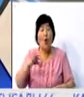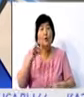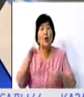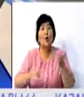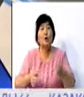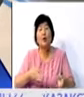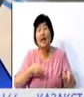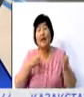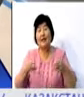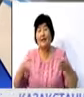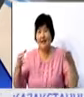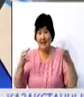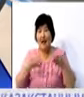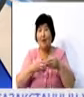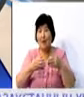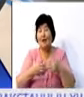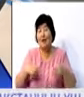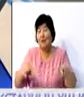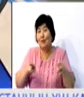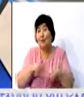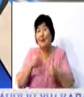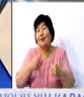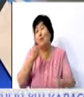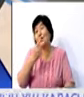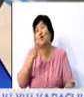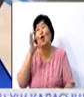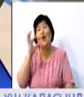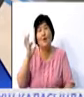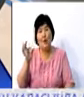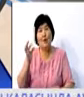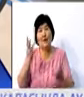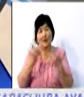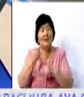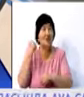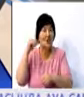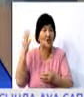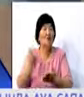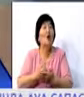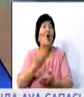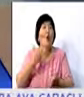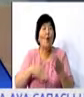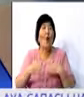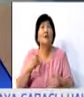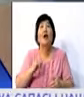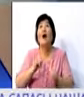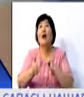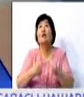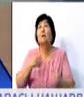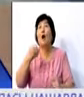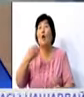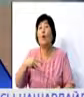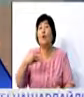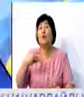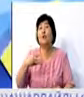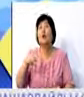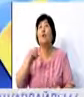келген командаменен жолымыз түйісіп, бірден өл есебімен жеңіске жеттік, қуаныштымыз. Спартакиада 30-шы маусым күні